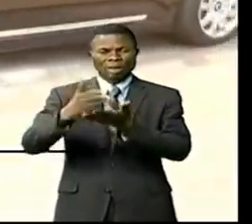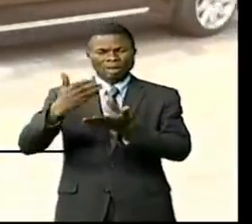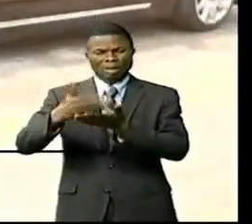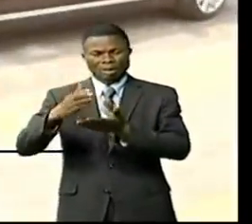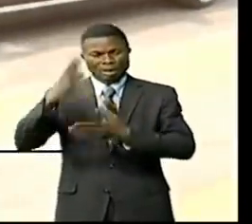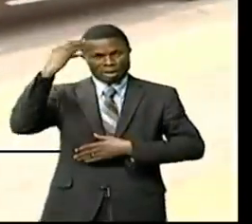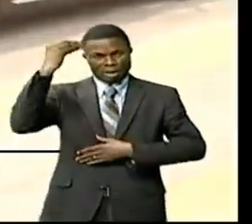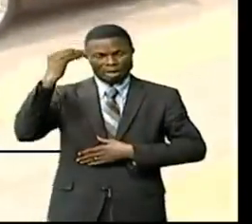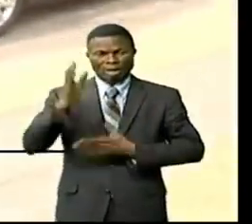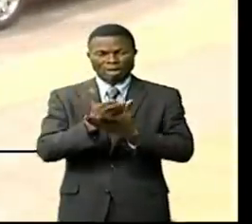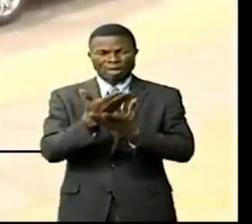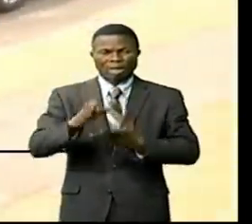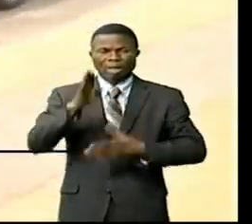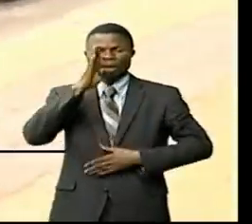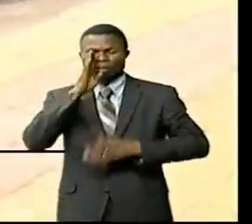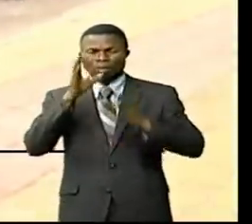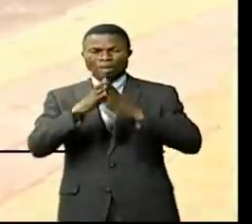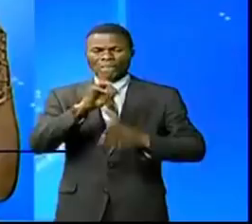la RDC et la Belgique.